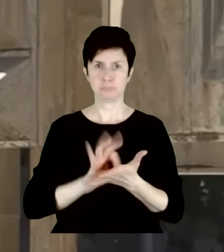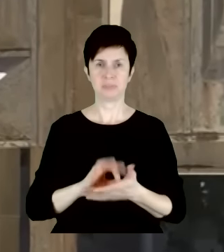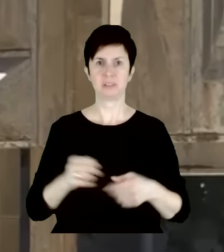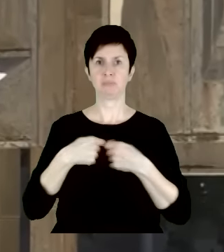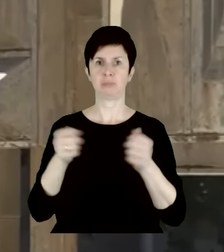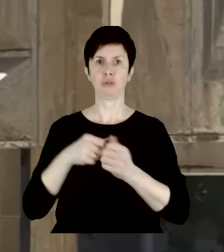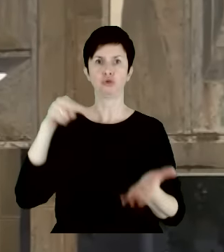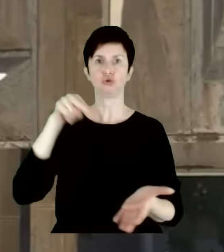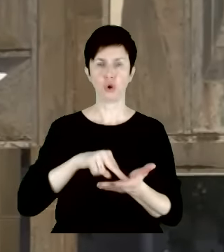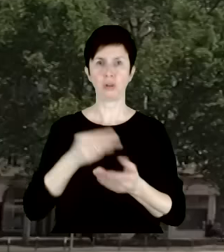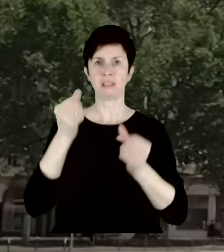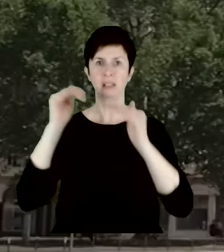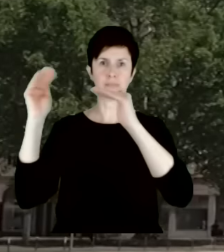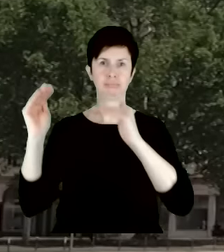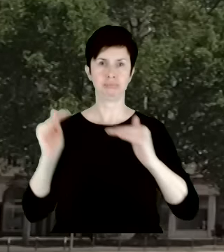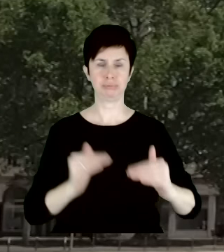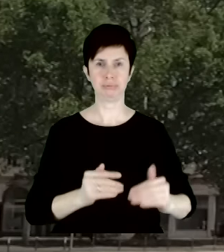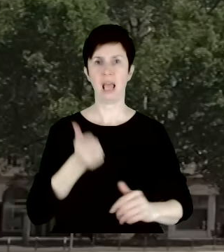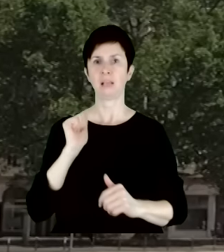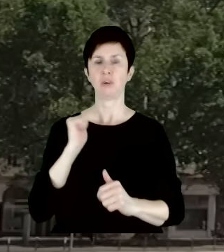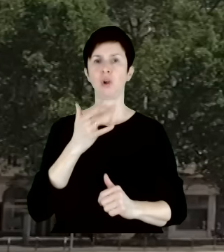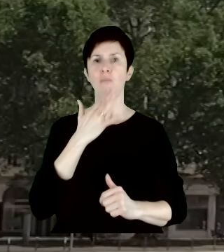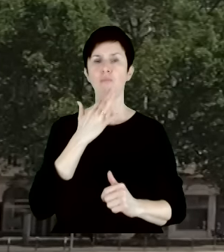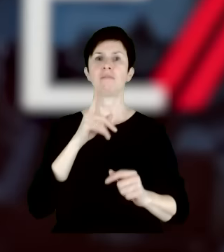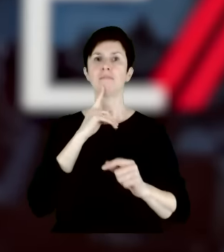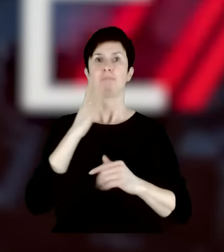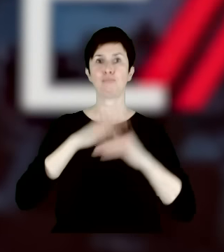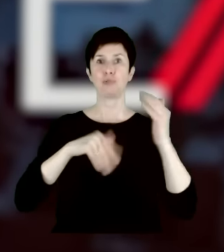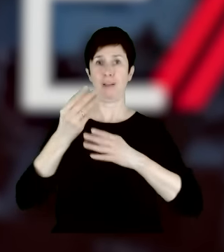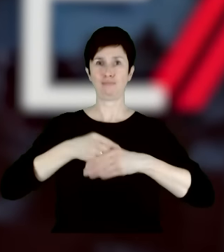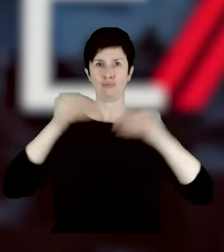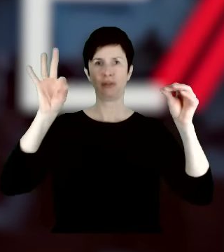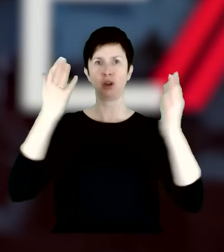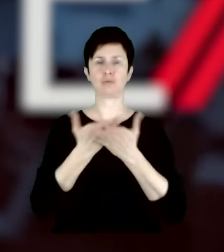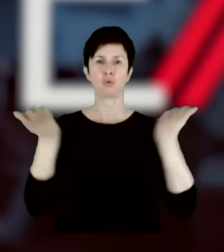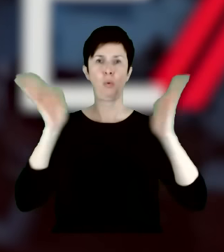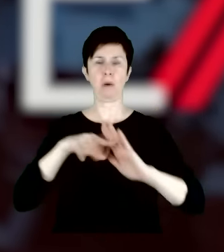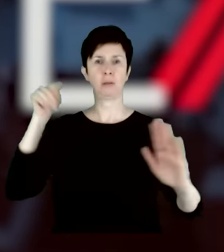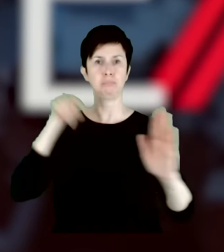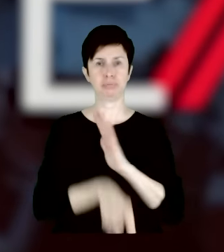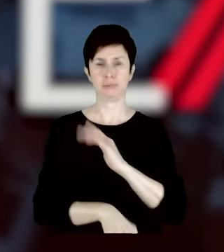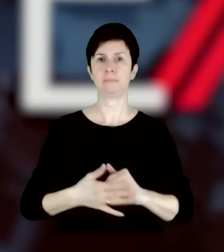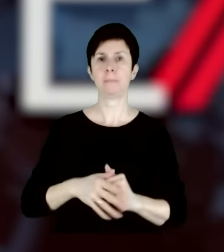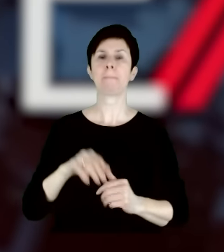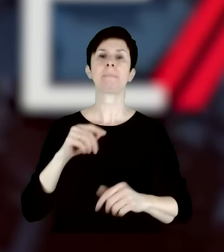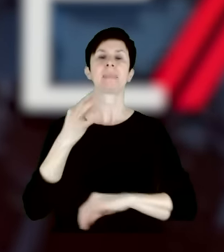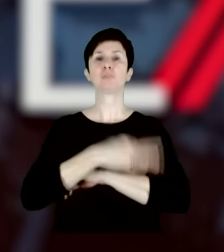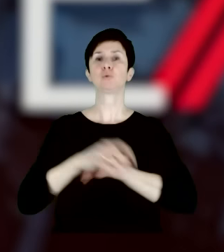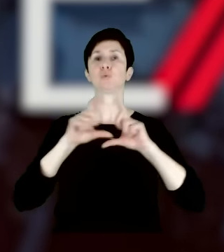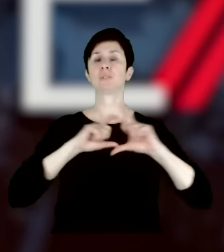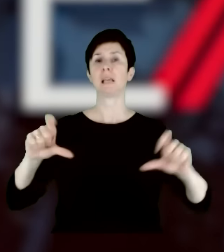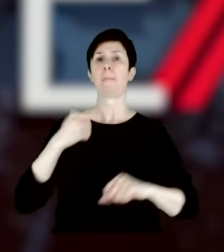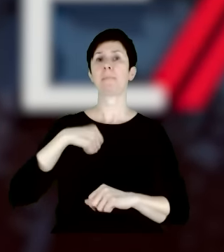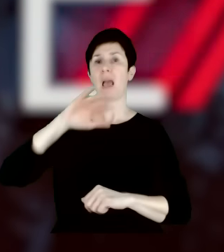wciąż spadają. Eksperci mówią wprost, że pękła bańka w sektorze budowlanym. Na Politechnice Białostockiej nauka nie idzie w las.